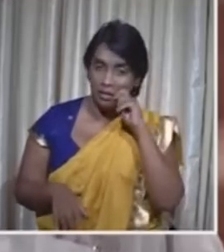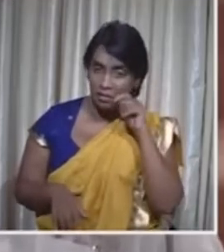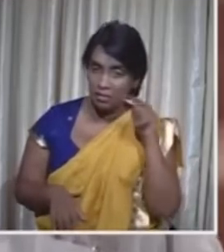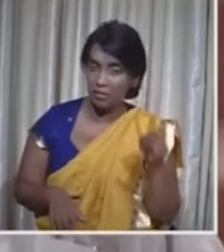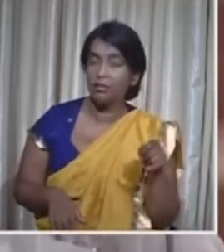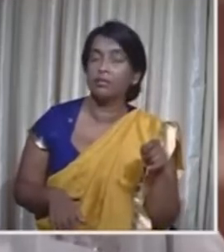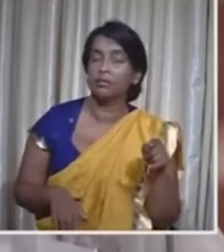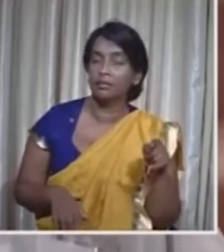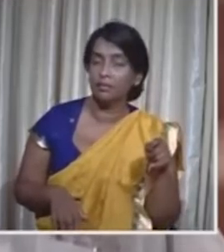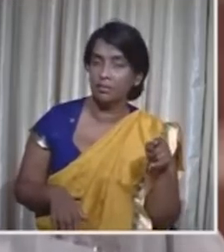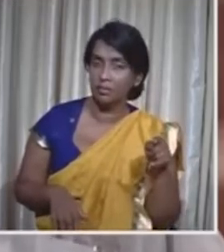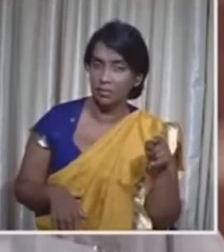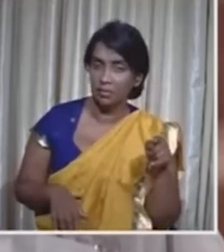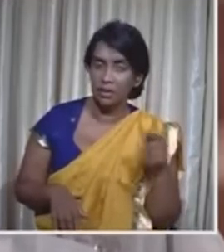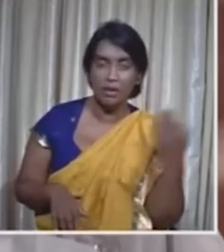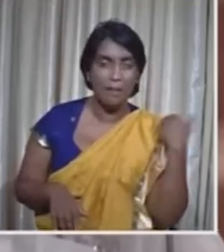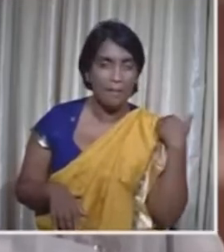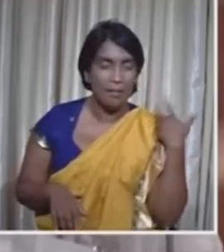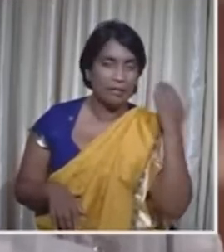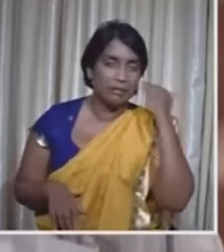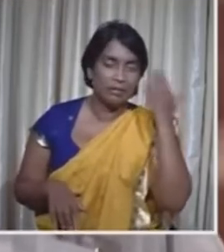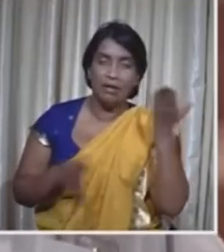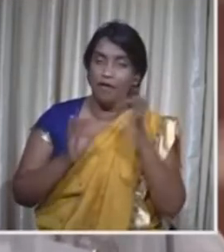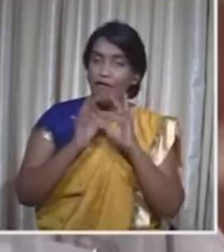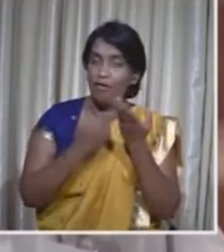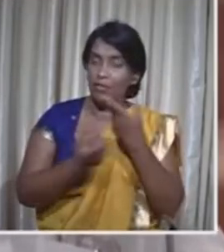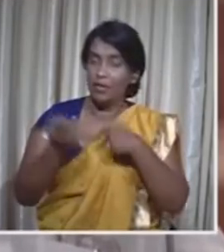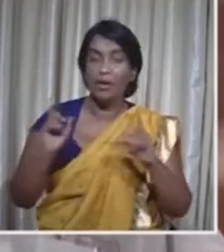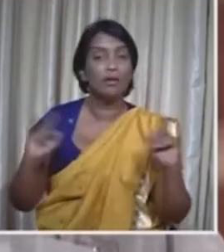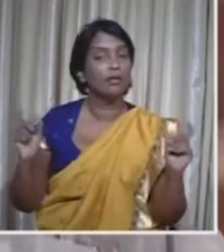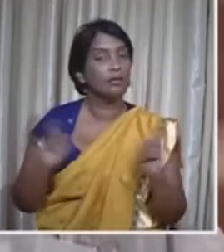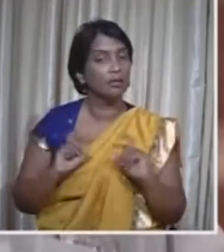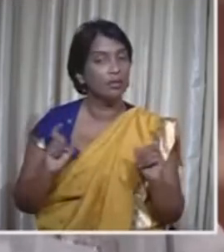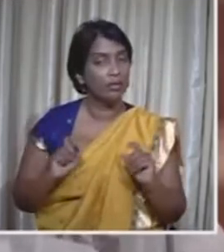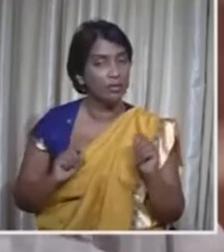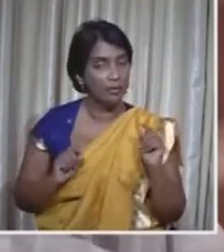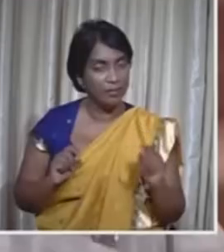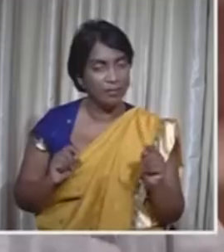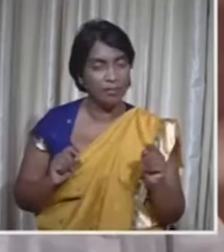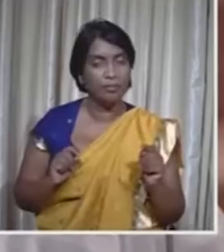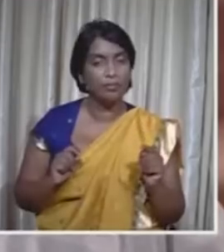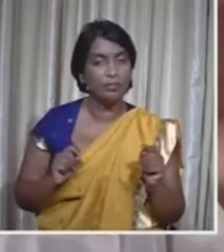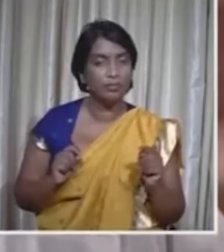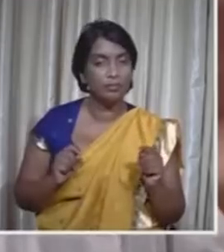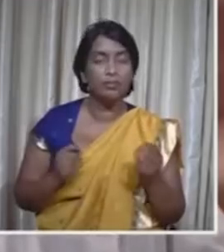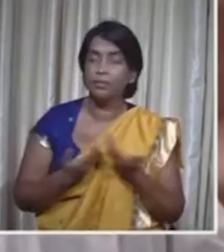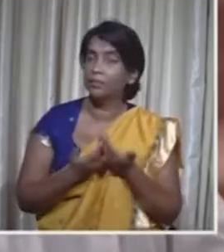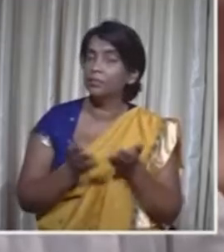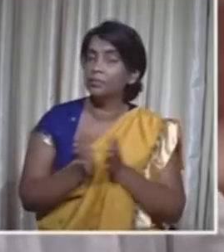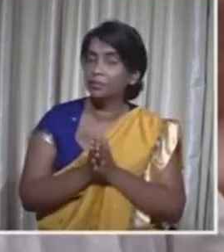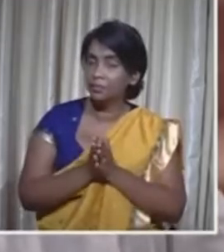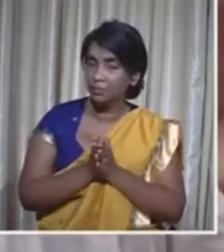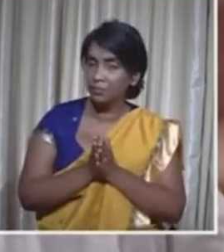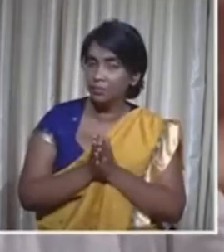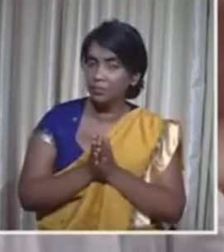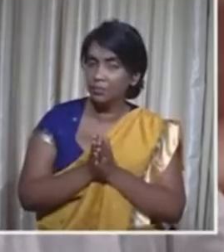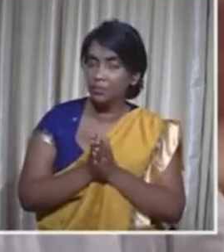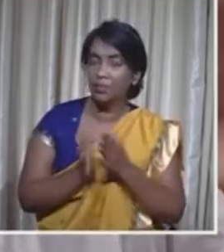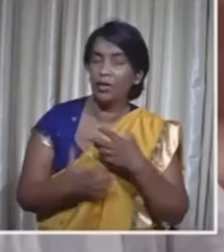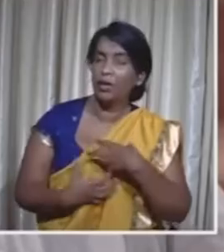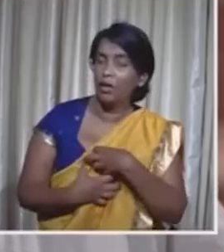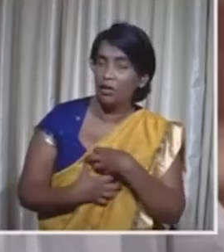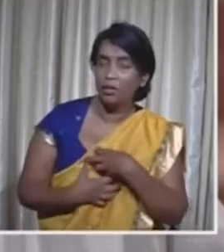தாய்மார்கள் தங்களுடைய கவலைகளை கண்ணீரை தெரிவிப்பதற்கு அந்த இடத்திற்கு சென்றிருந்தார்கள். அவர்கள் பேருந்திலே சென்ற பொழுது